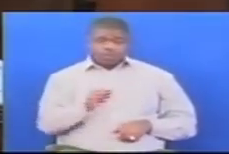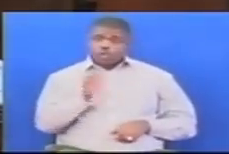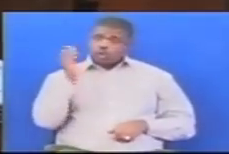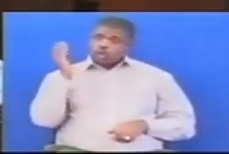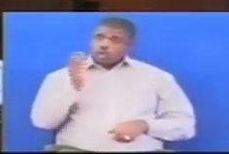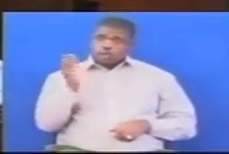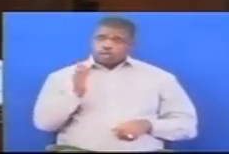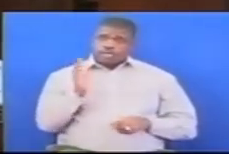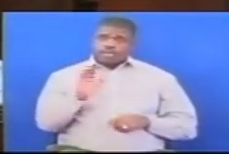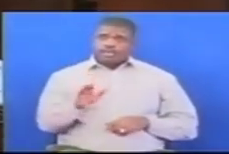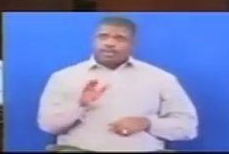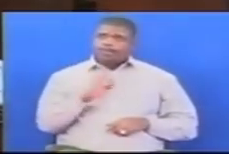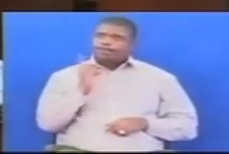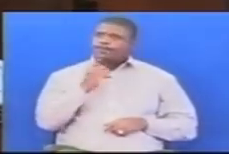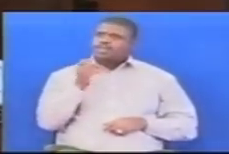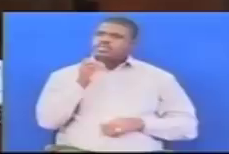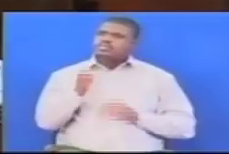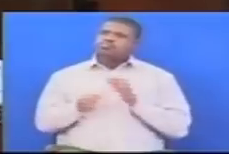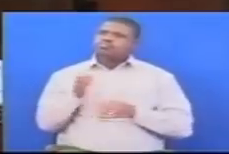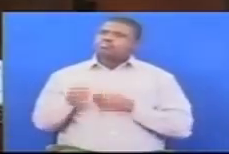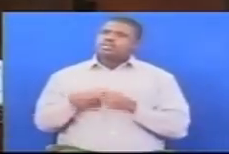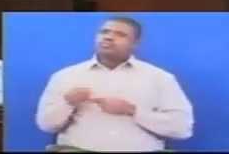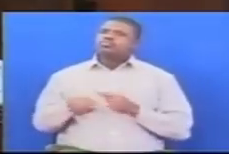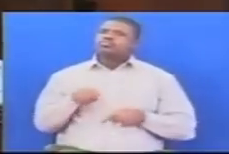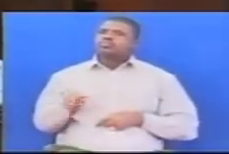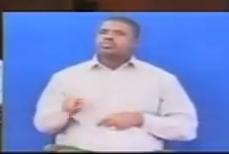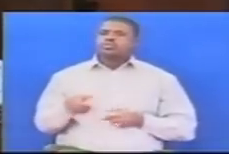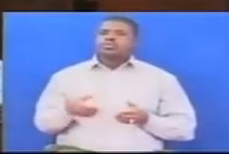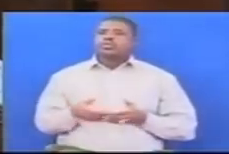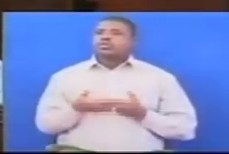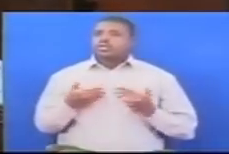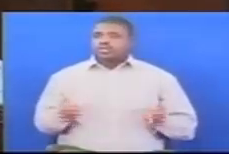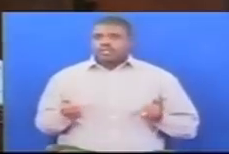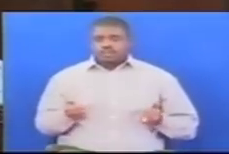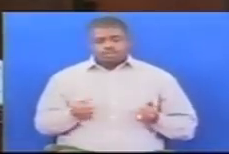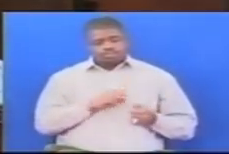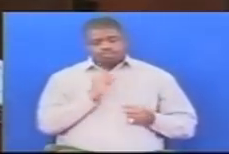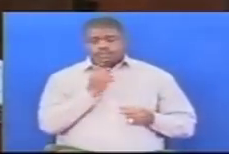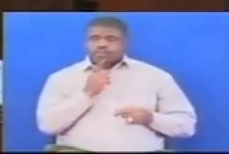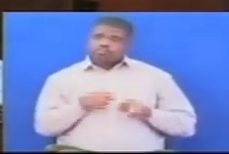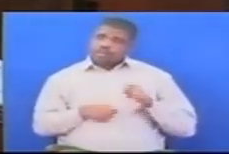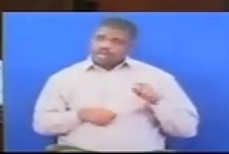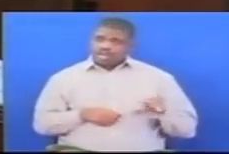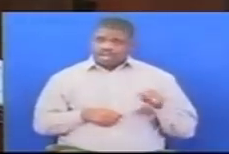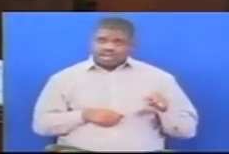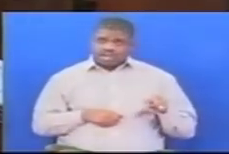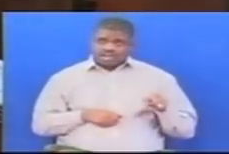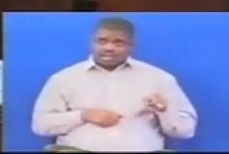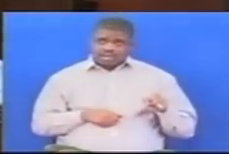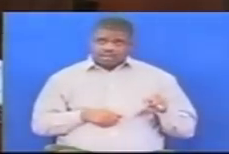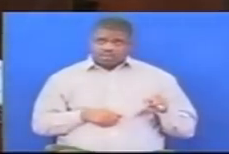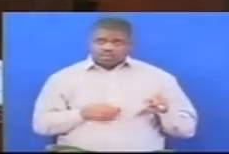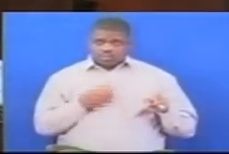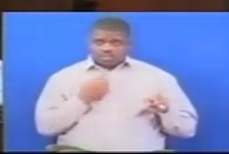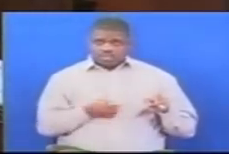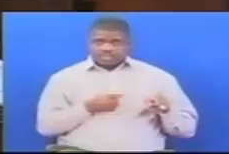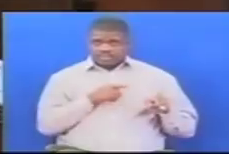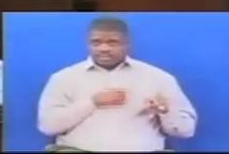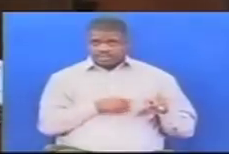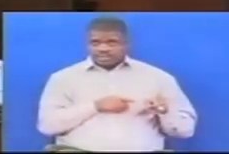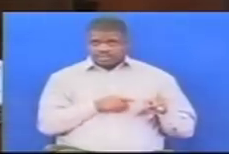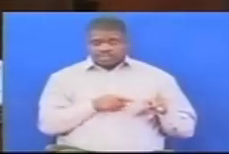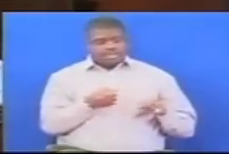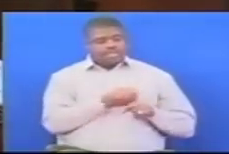uje na majibu ya mradi huu, kwa sababu majibu haya majibu haya ambayo nasema